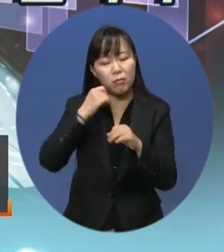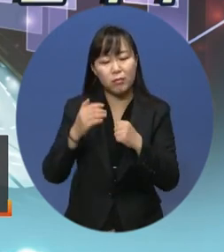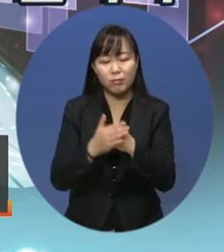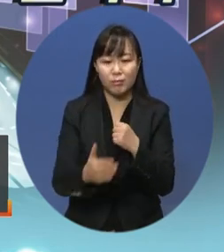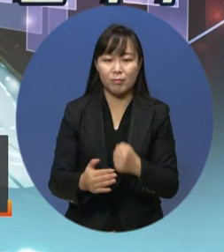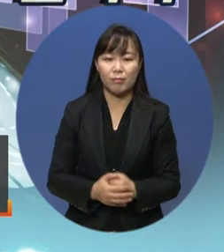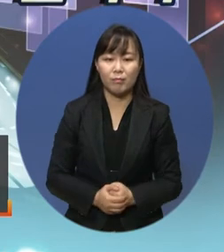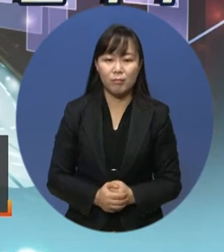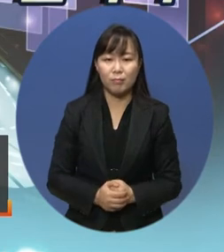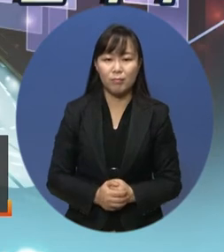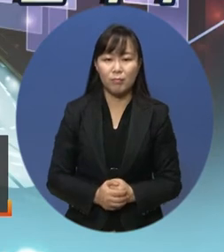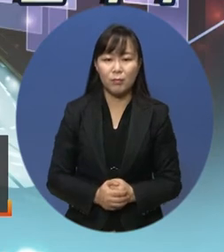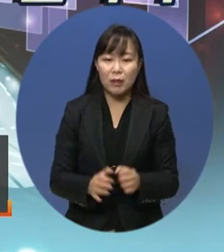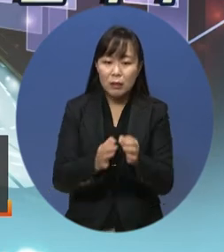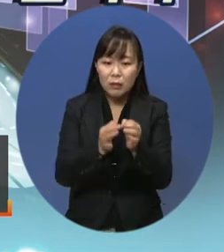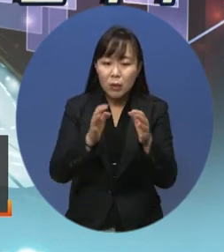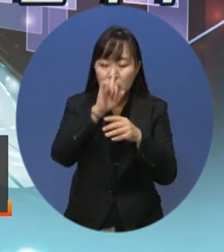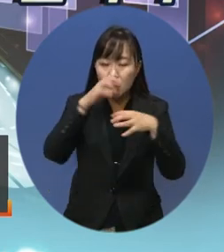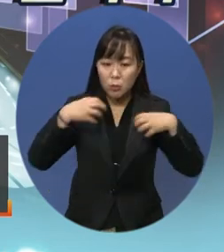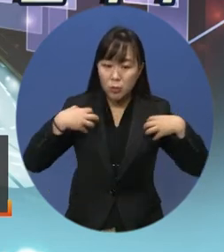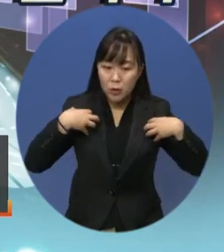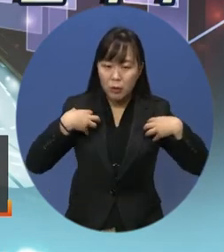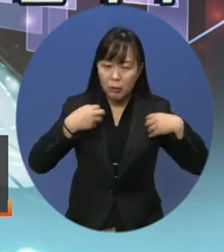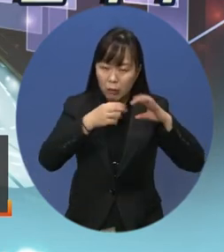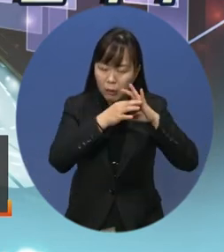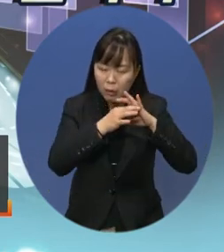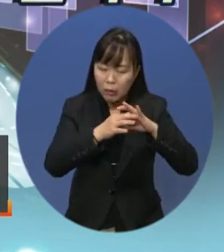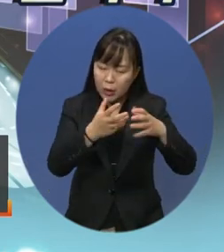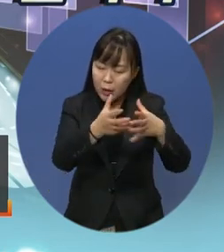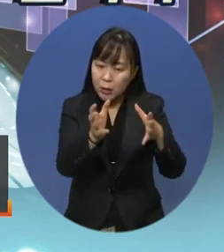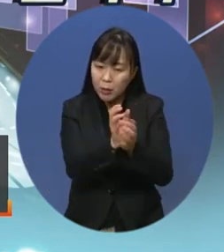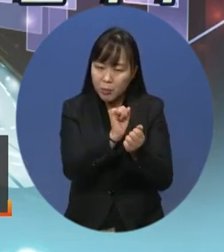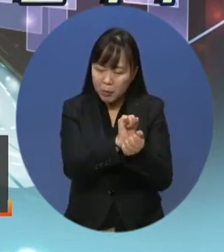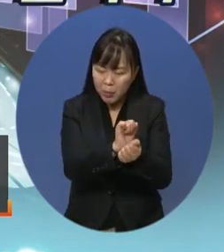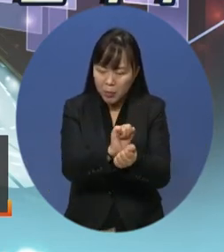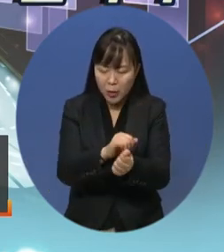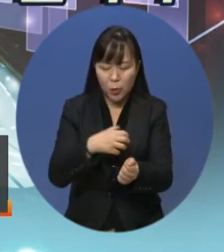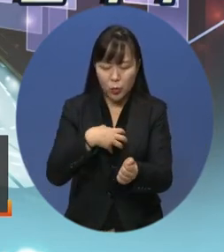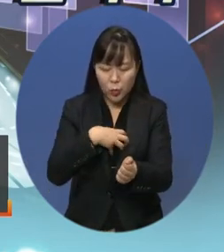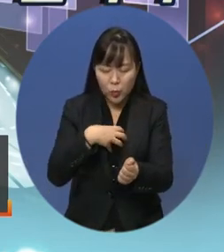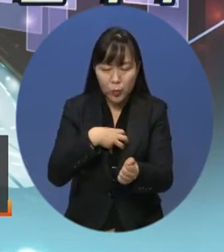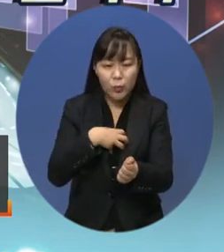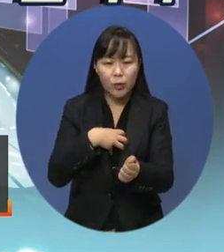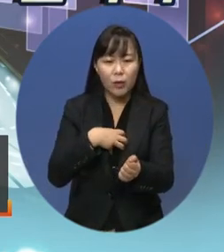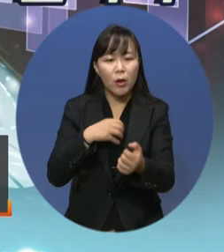때문입니다. 그동안 방역당국은 끊임없는 집단 감염의